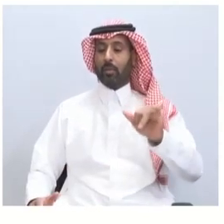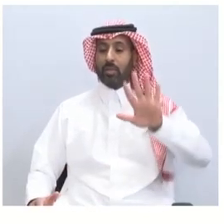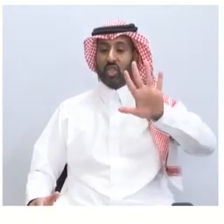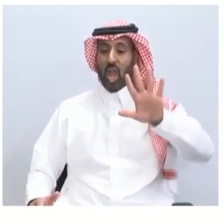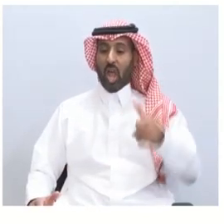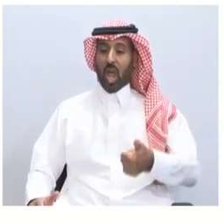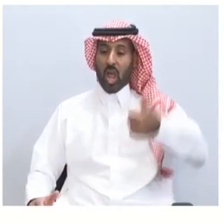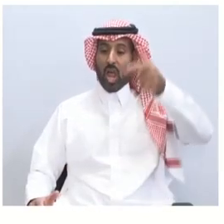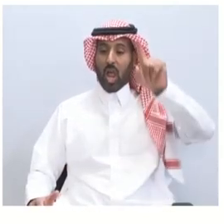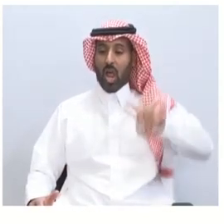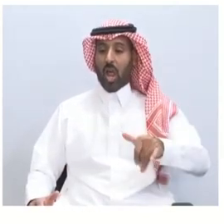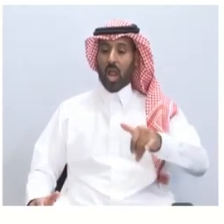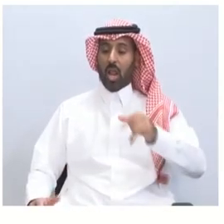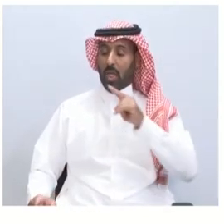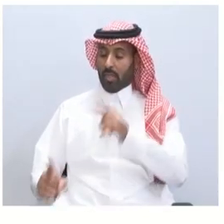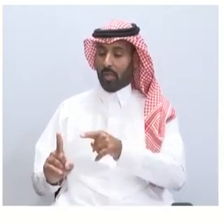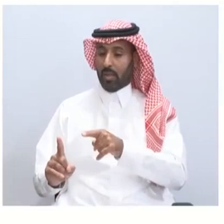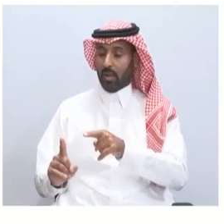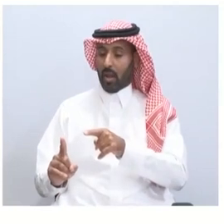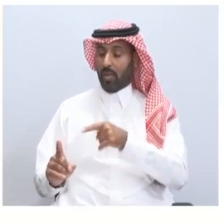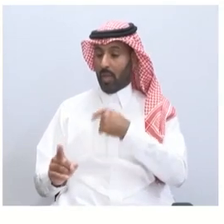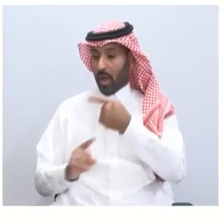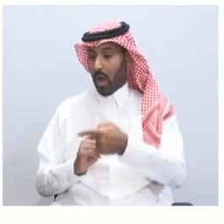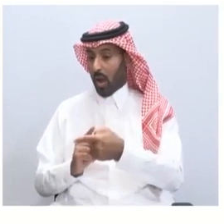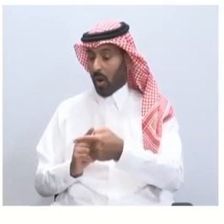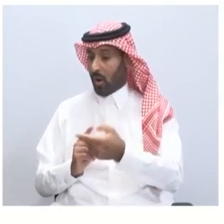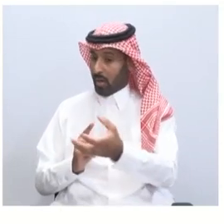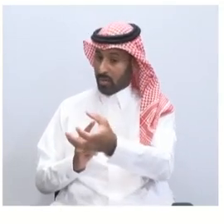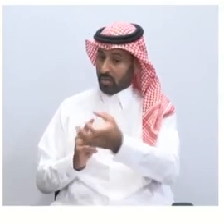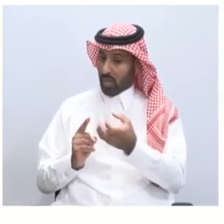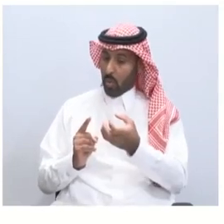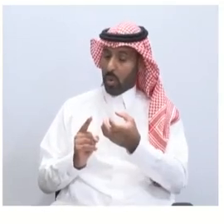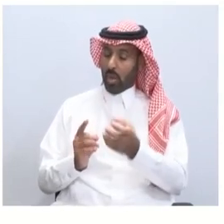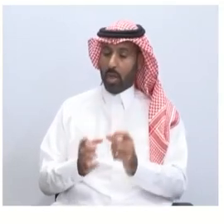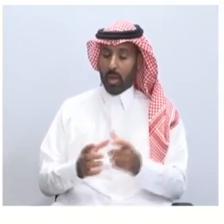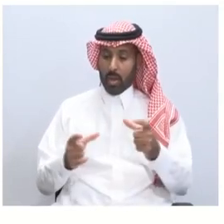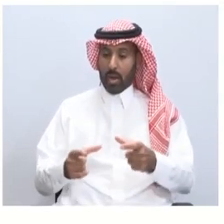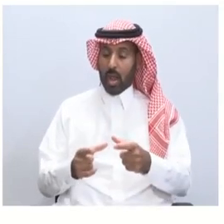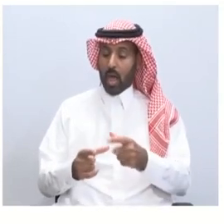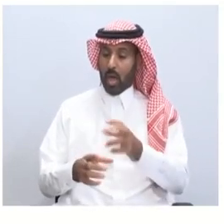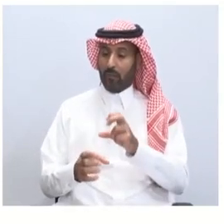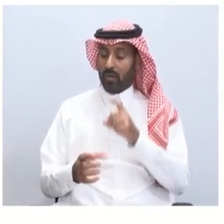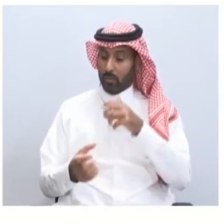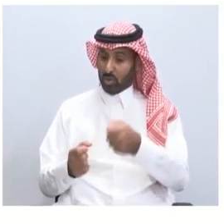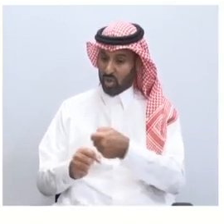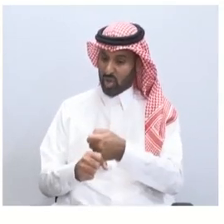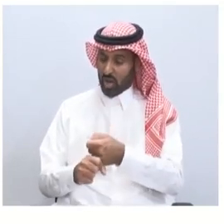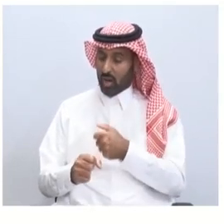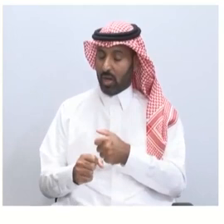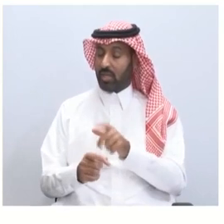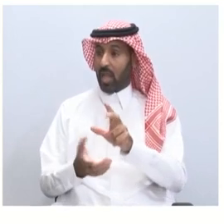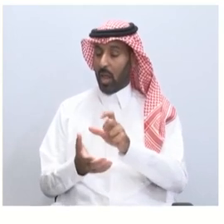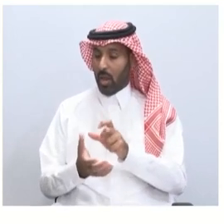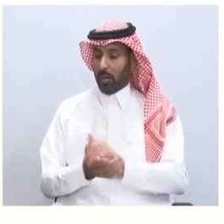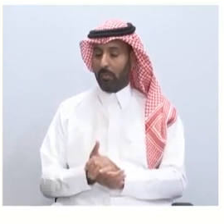معمر الذي هو الذي حاول ان يستولي على الحكم في المنطقه اذا